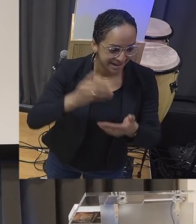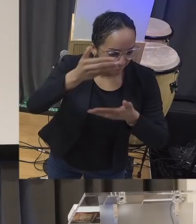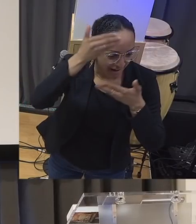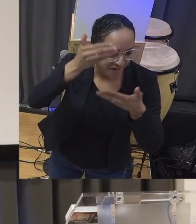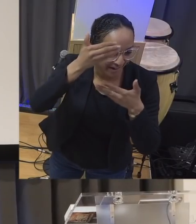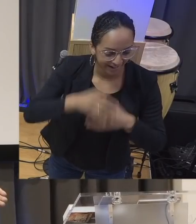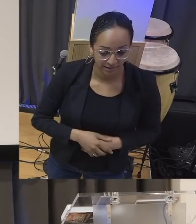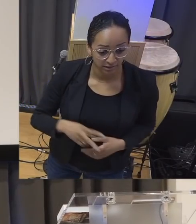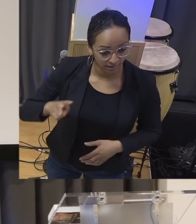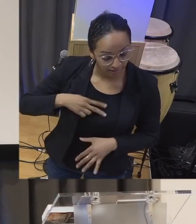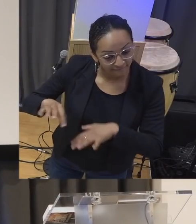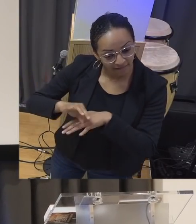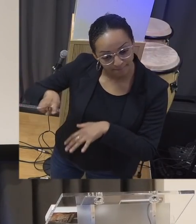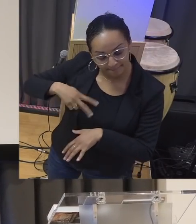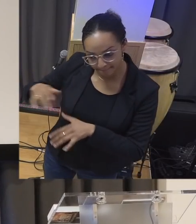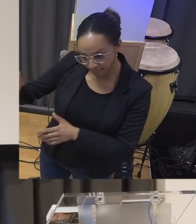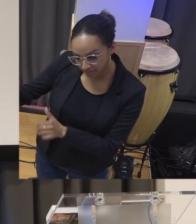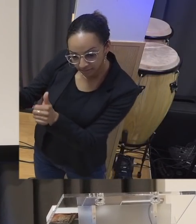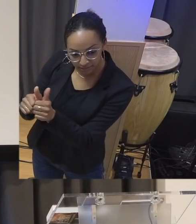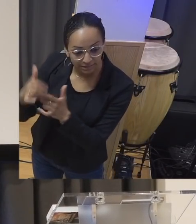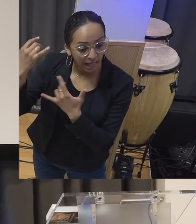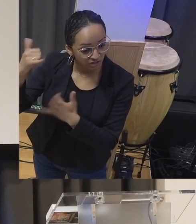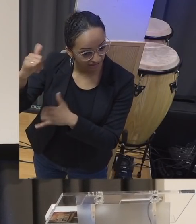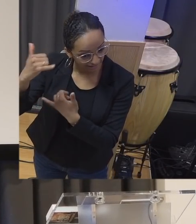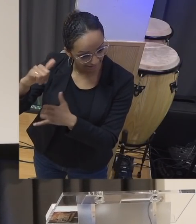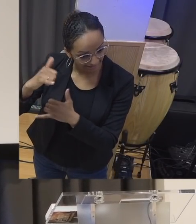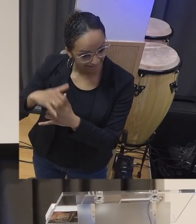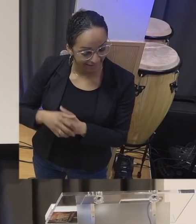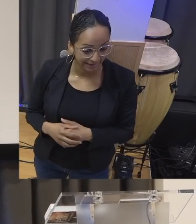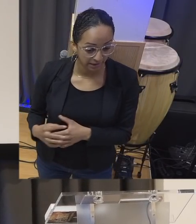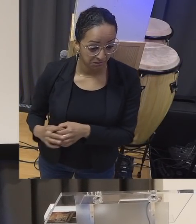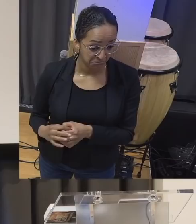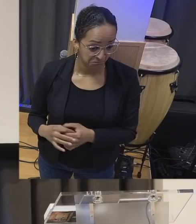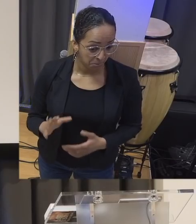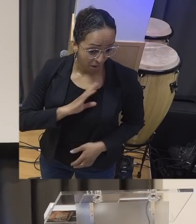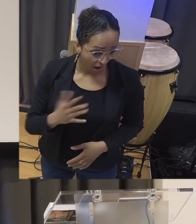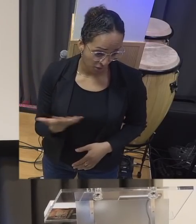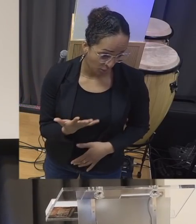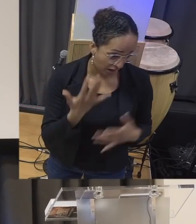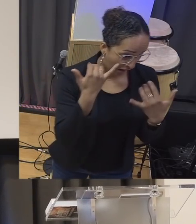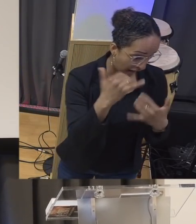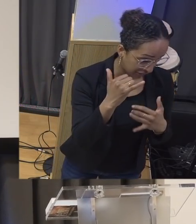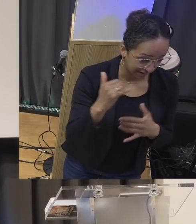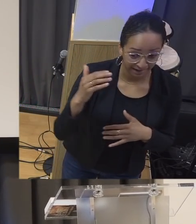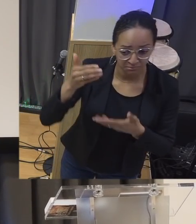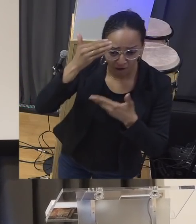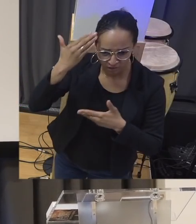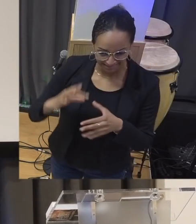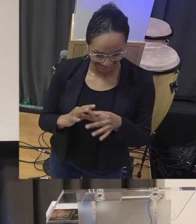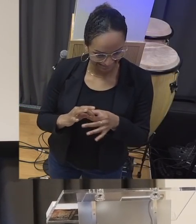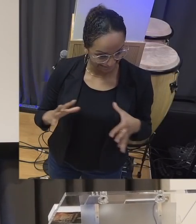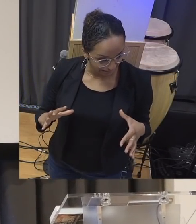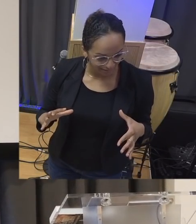Mon épouse est d'origine algérienne. Je me suis marié avec elle pour améliorer les relations entre le Maroc et l'Algérie. On s'est mariés, ils ont fermé